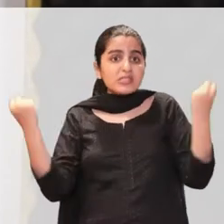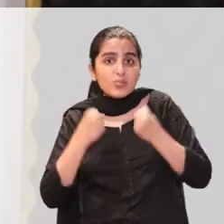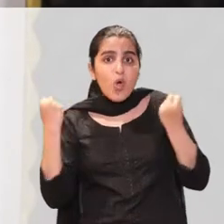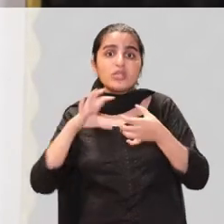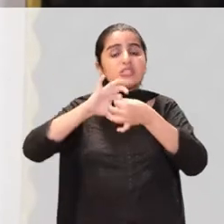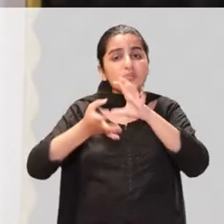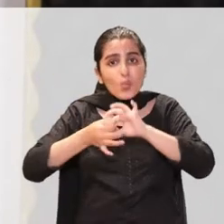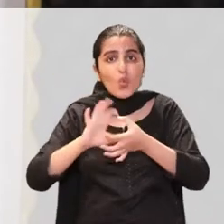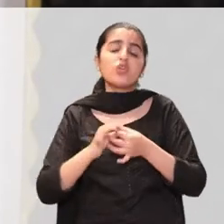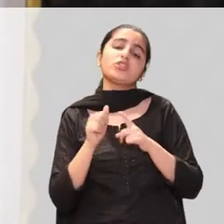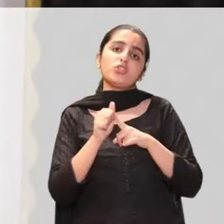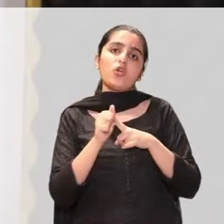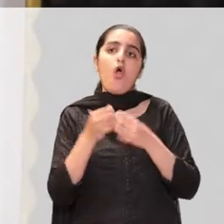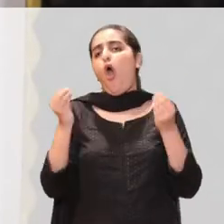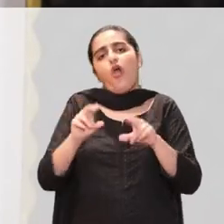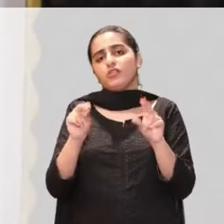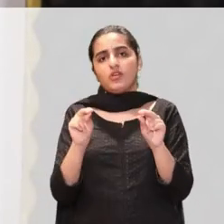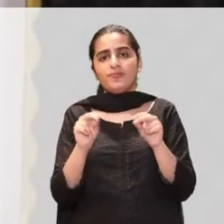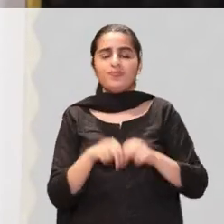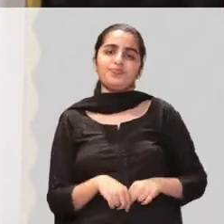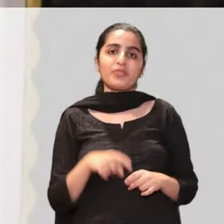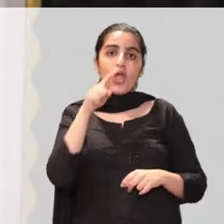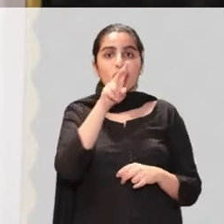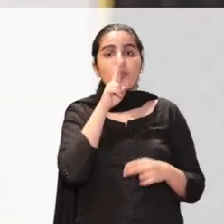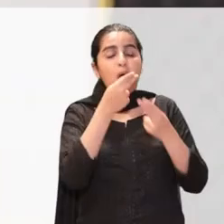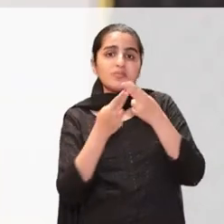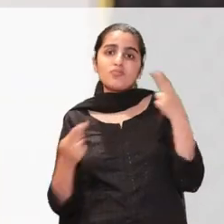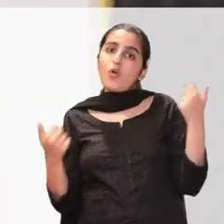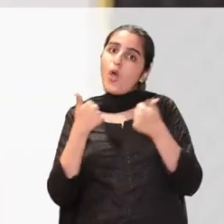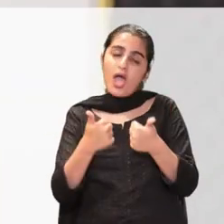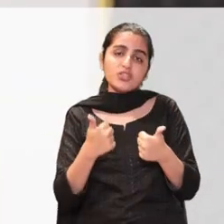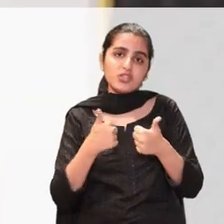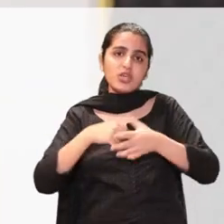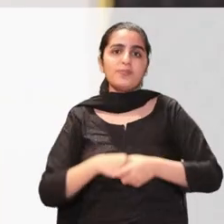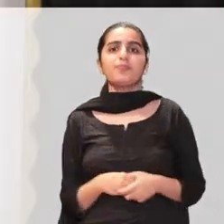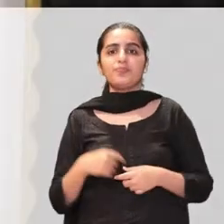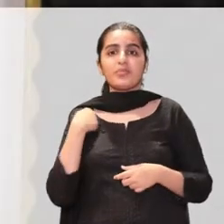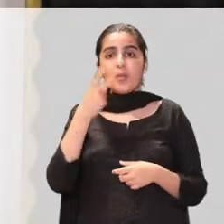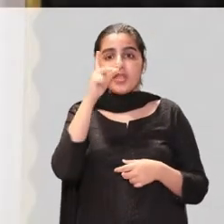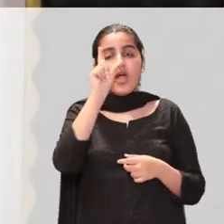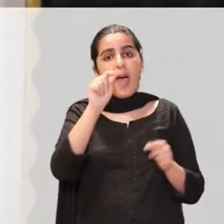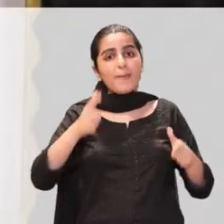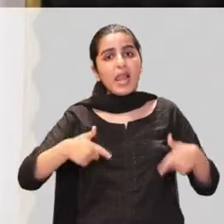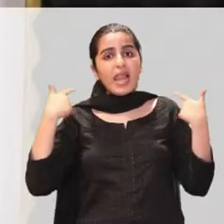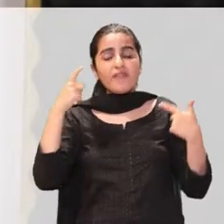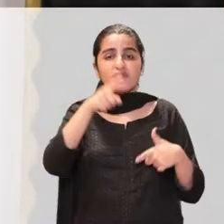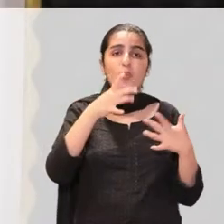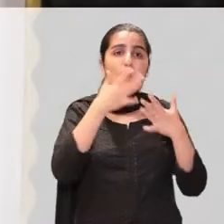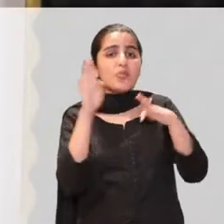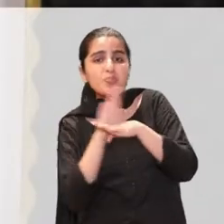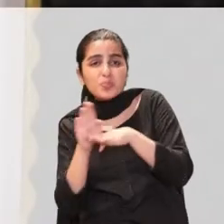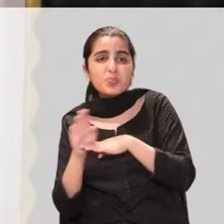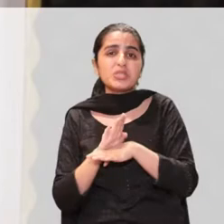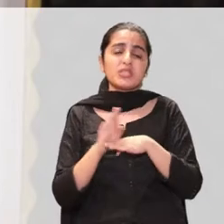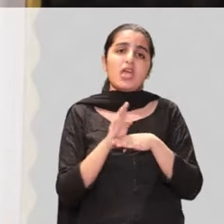वेरी हेक्टिक और गॉड्स अरे अलसो बे हैं जो कितने हेक्टेयर होते हैं चाहे वो टीचिंग का हो जाए फिर इस रस का वह उसके साथ व्हाट्सएप नहीं